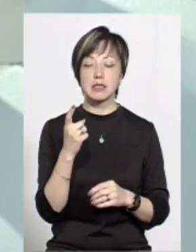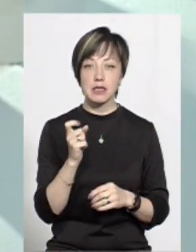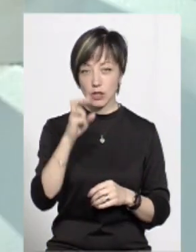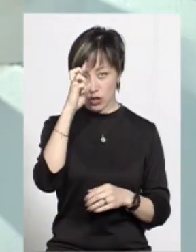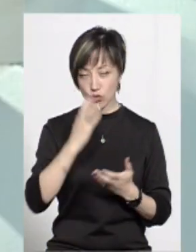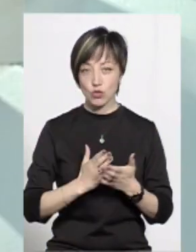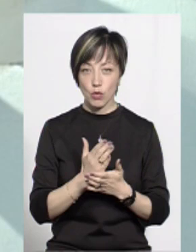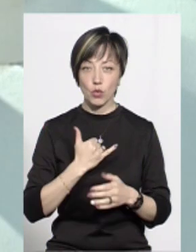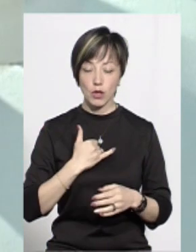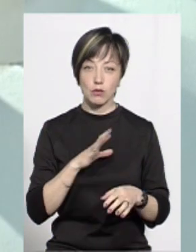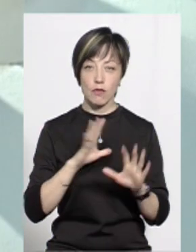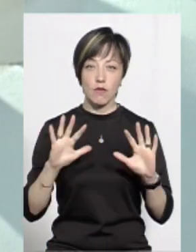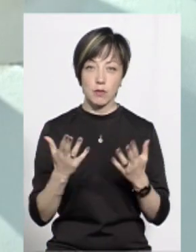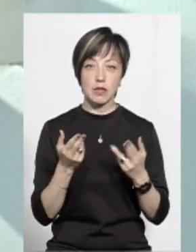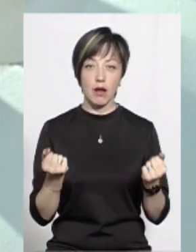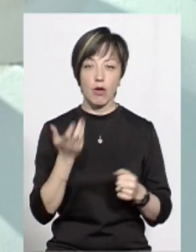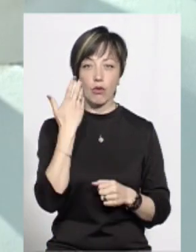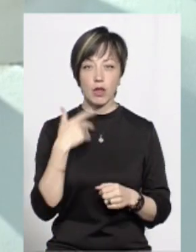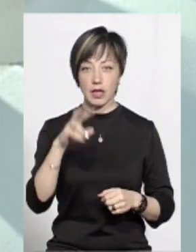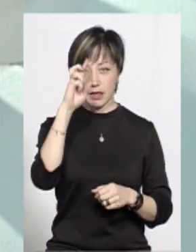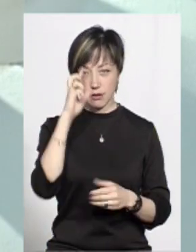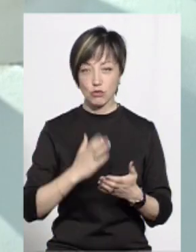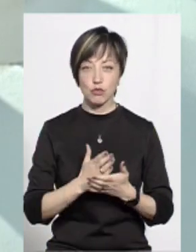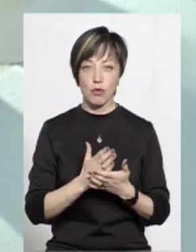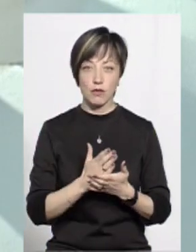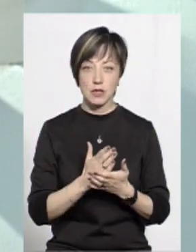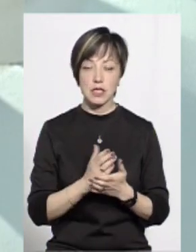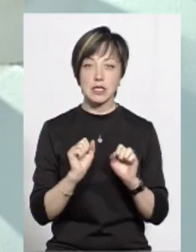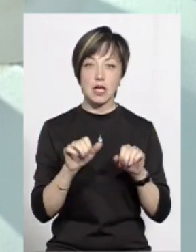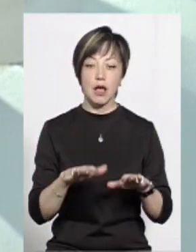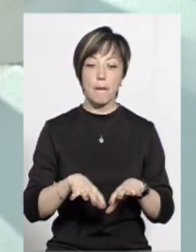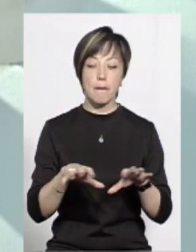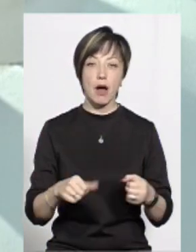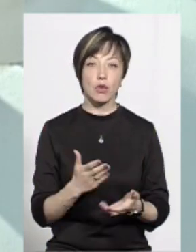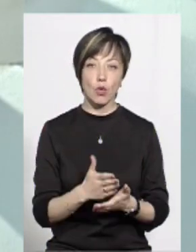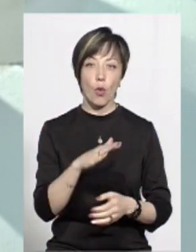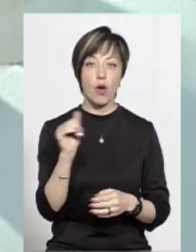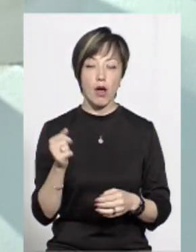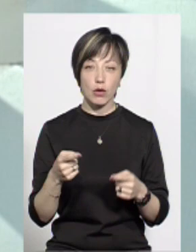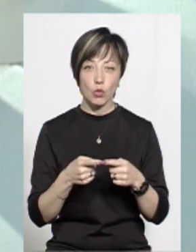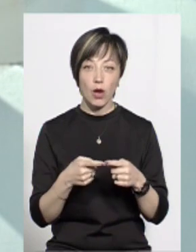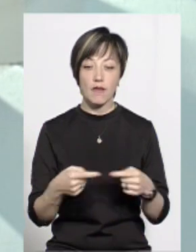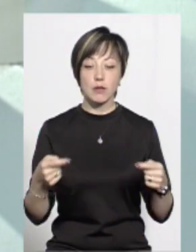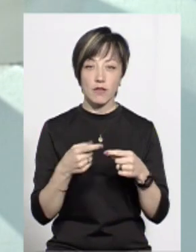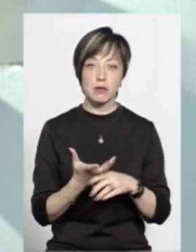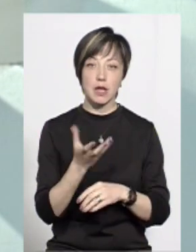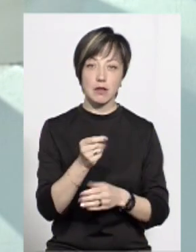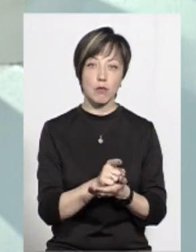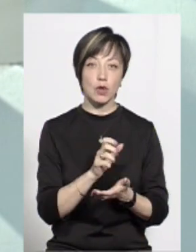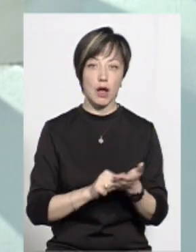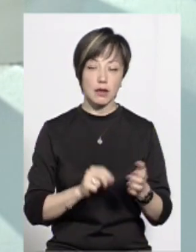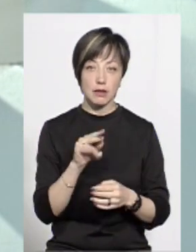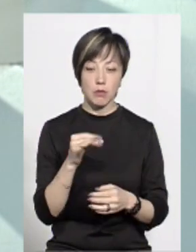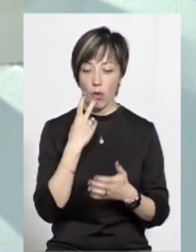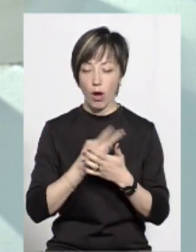рахунок держслужбовця у нас був такий випадок, так, коли держслужбовець він здає майно в оренду, відповідно, він за це сплатив